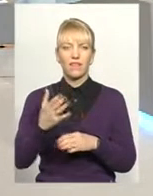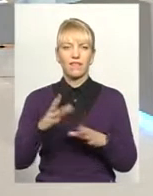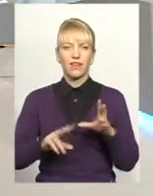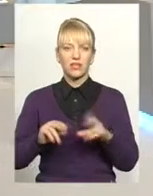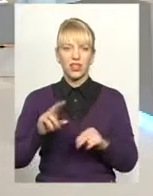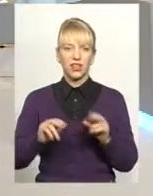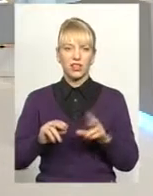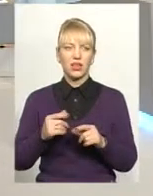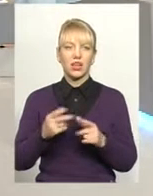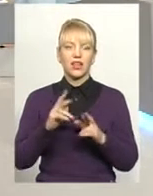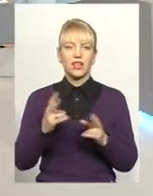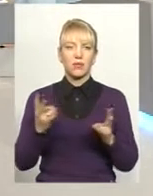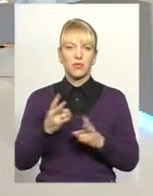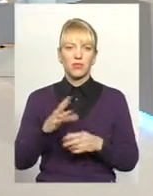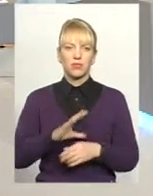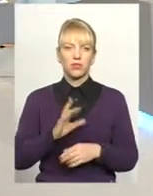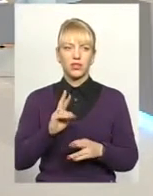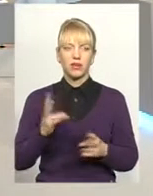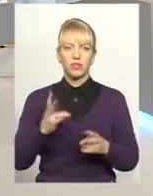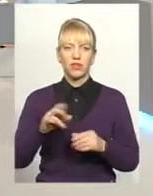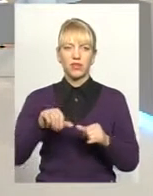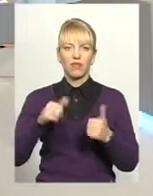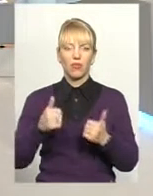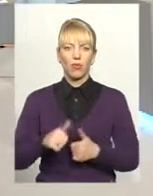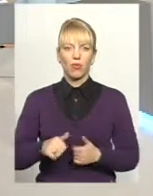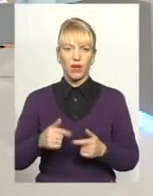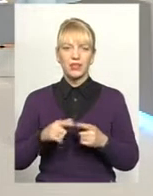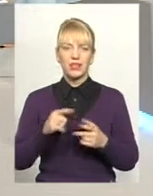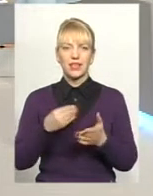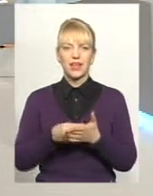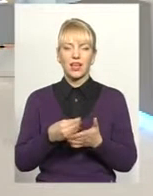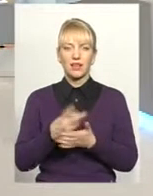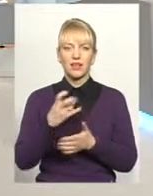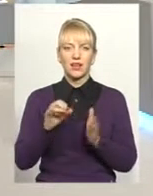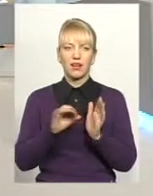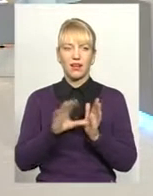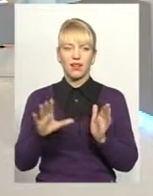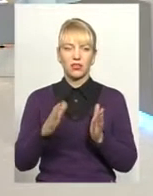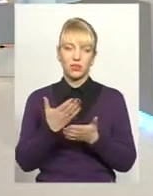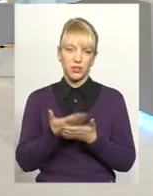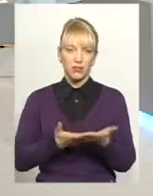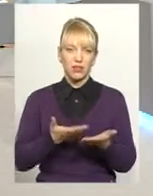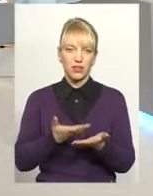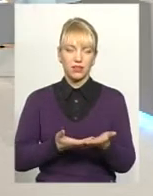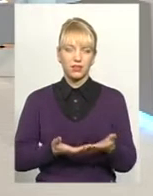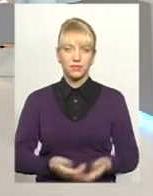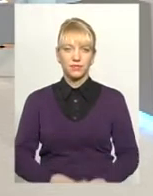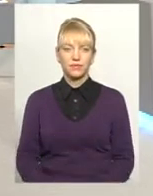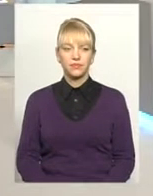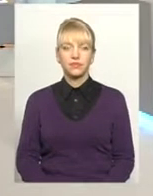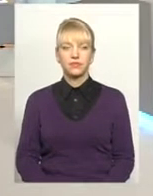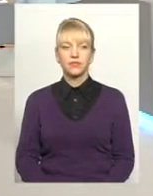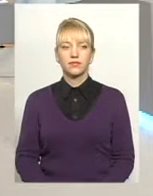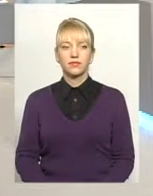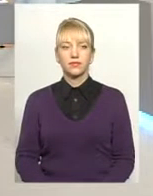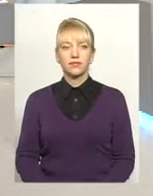як бути повинно? Як має формуватися тариф, от, наприклад, на електроенергію? Прошу, Олександр